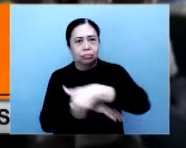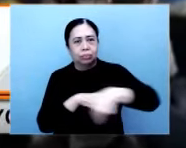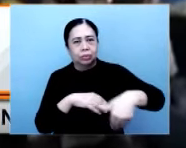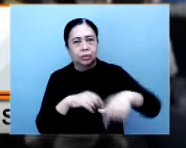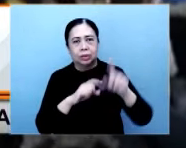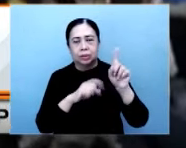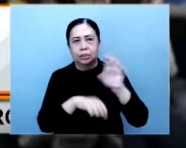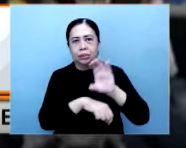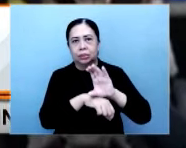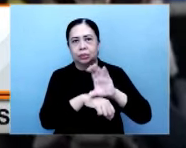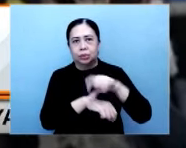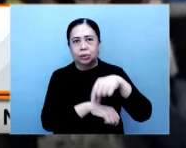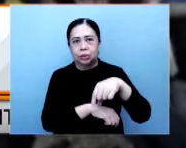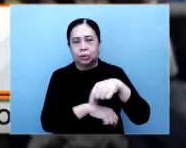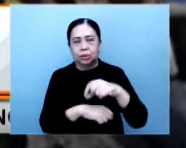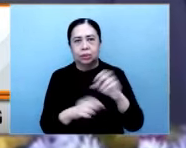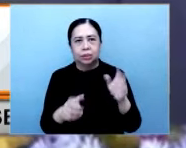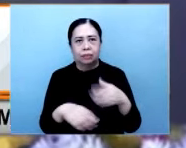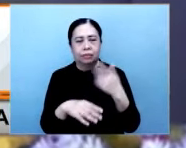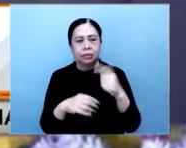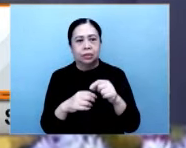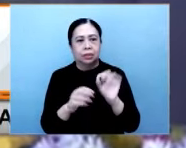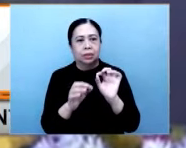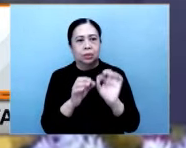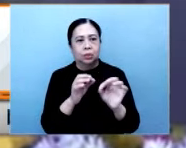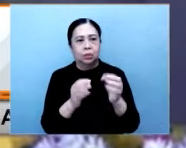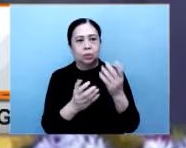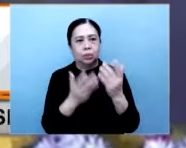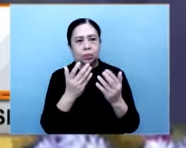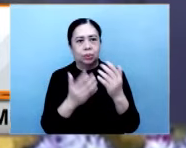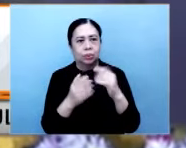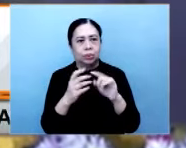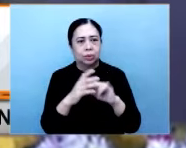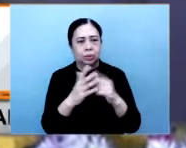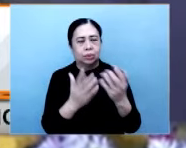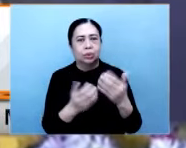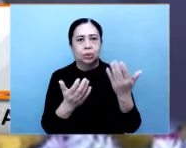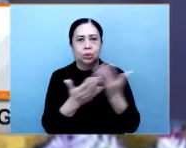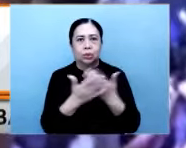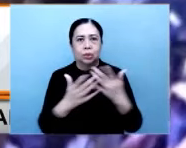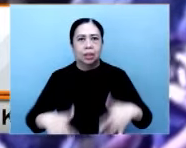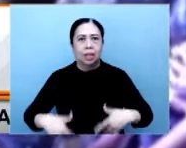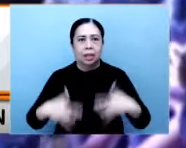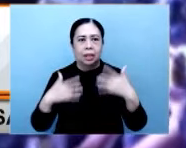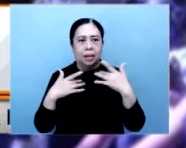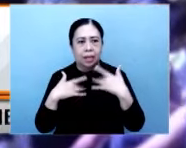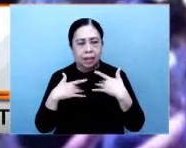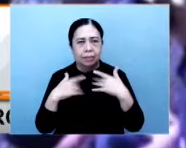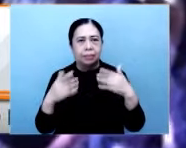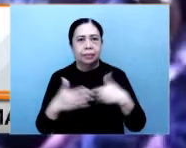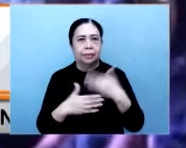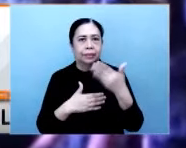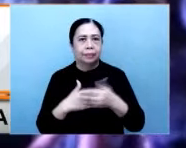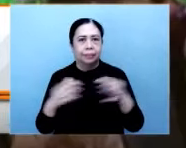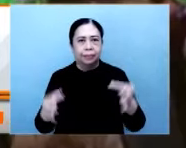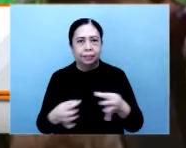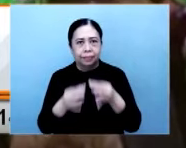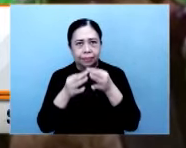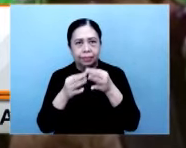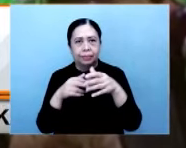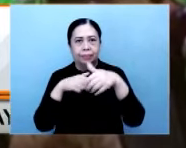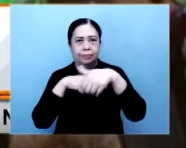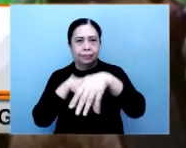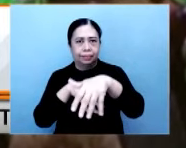Church matapos ang pagsindi sa apoy na sa gisag ng bagong buhay, sinundan ito ng misa at prosesyon. Natunghayan